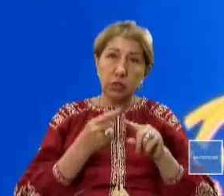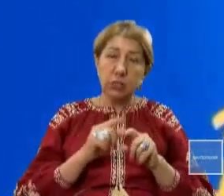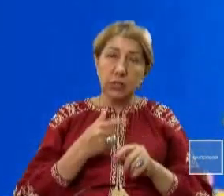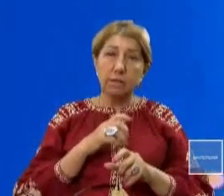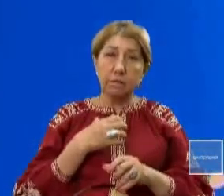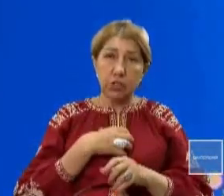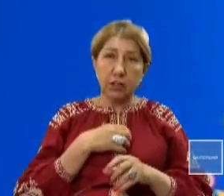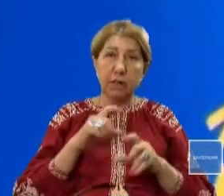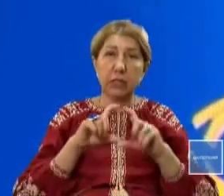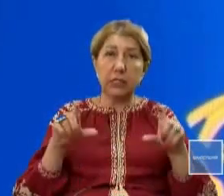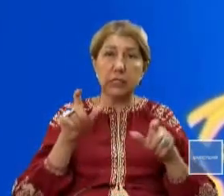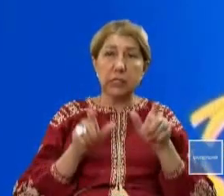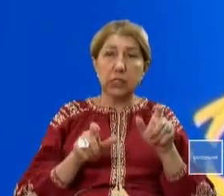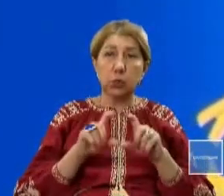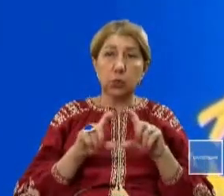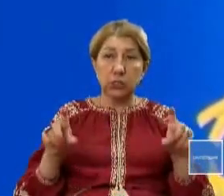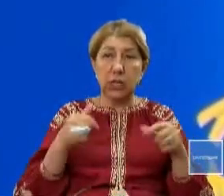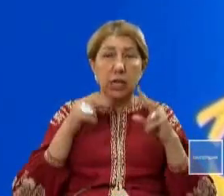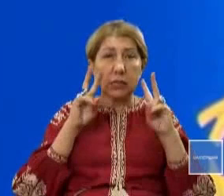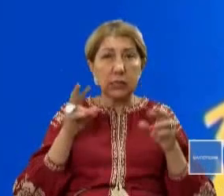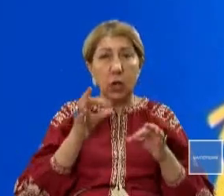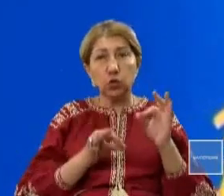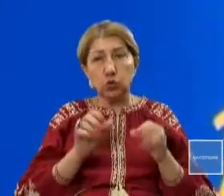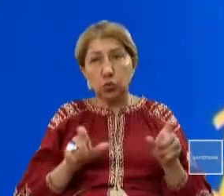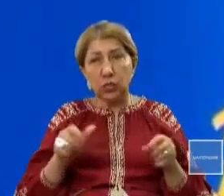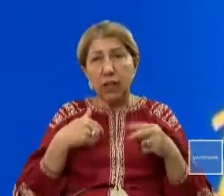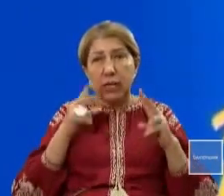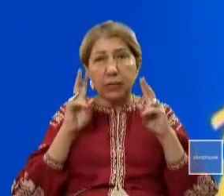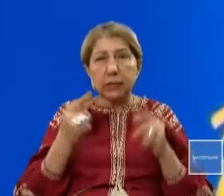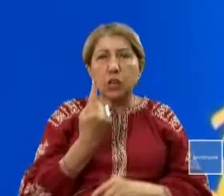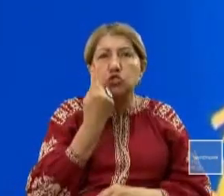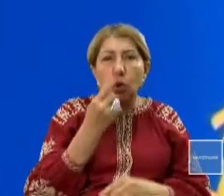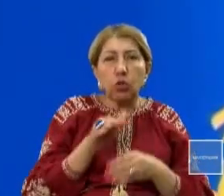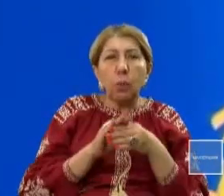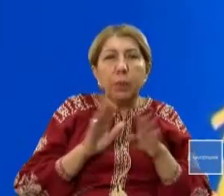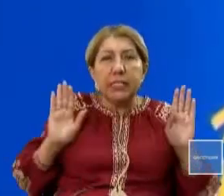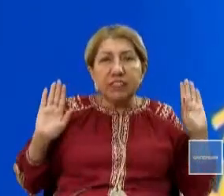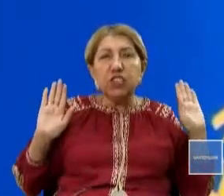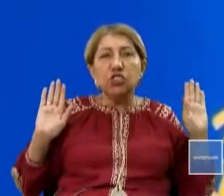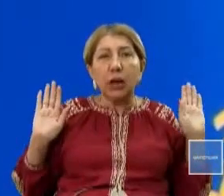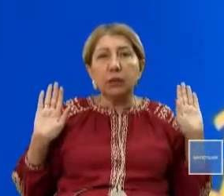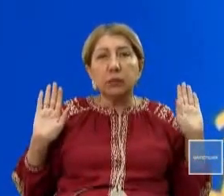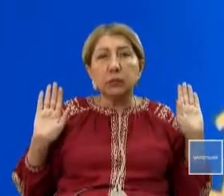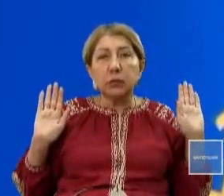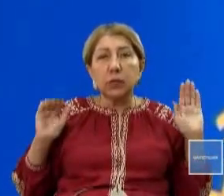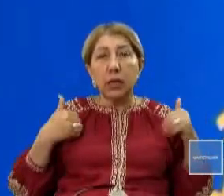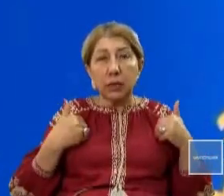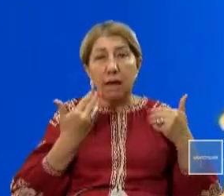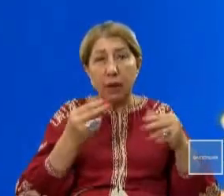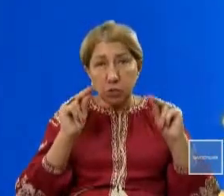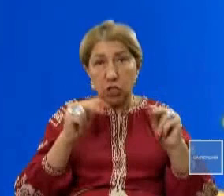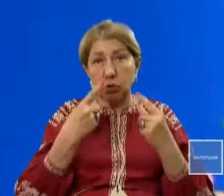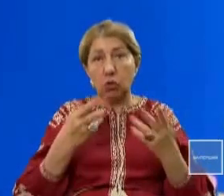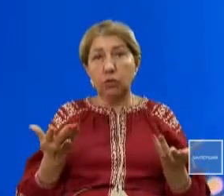інституція. Я не знаю там людей, я не знаю суддів, я не знаю жодного прізвища. Я вам чесно це